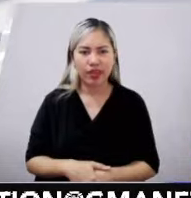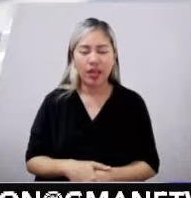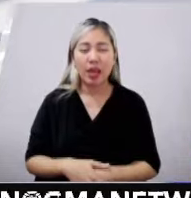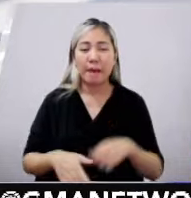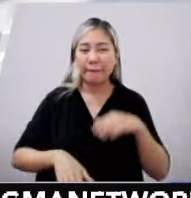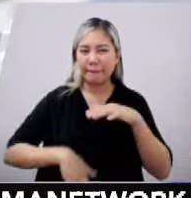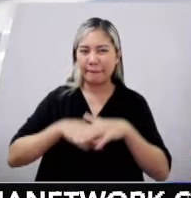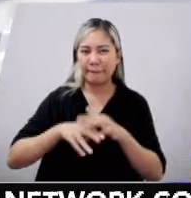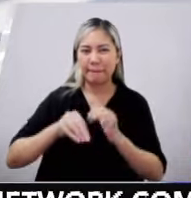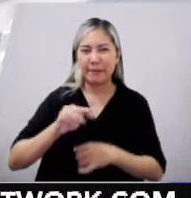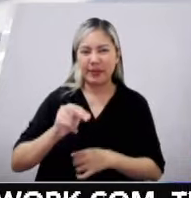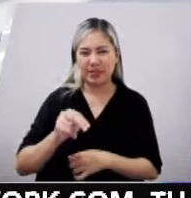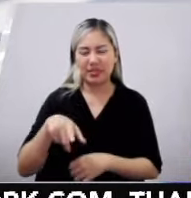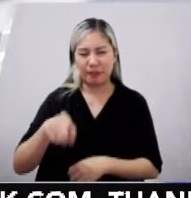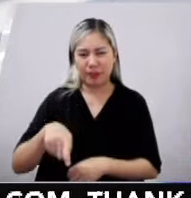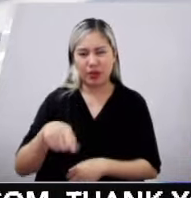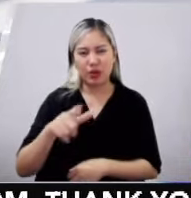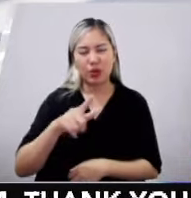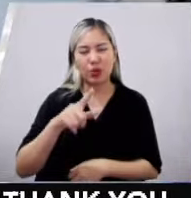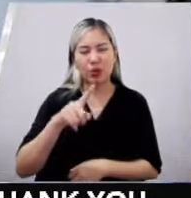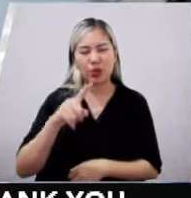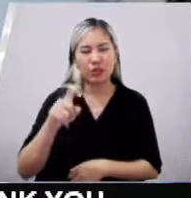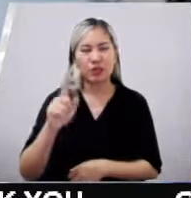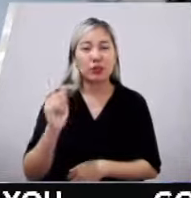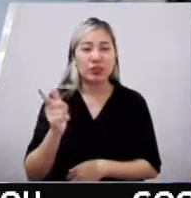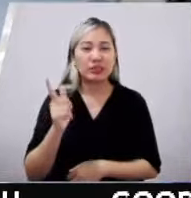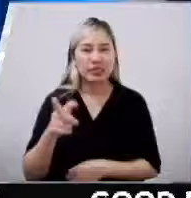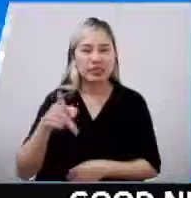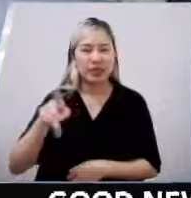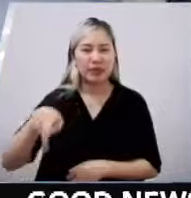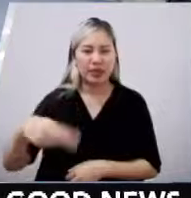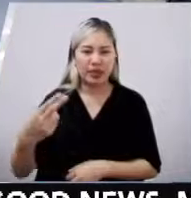120 pataas, minimum talaga ng 120.